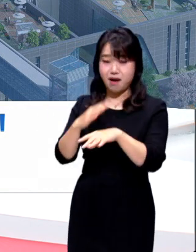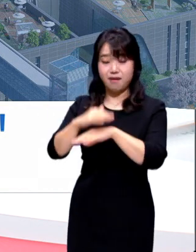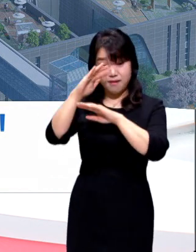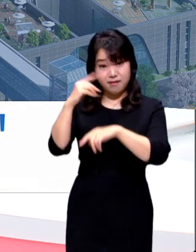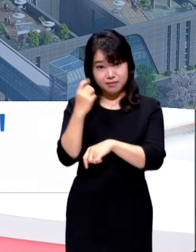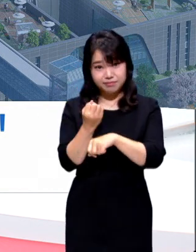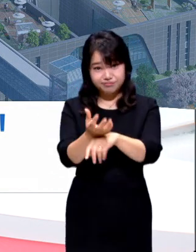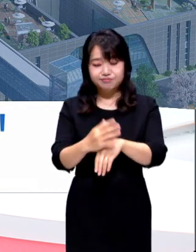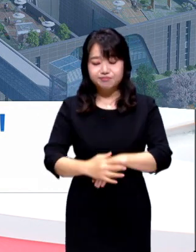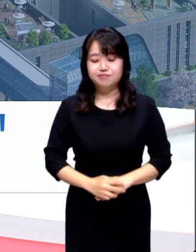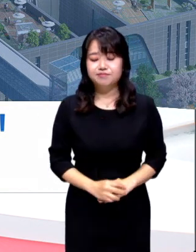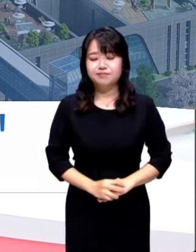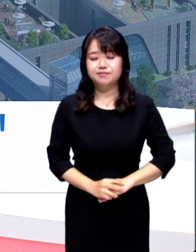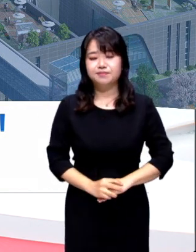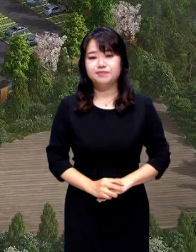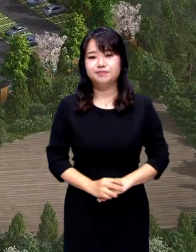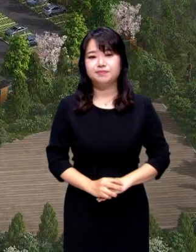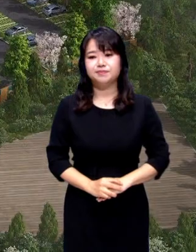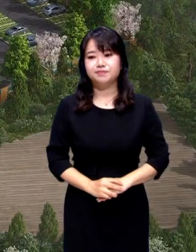보도에 김대우 기자입니다.